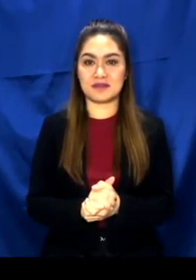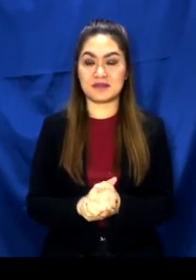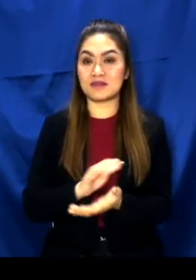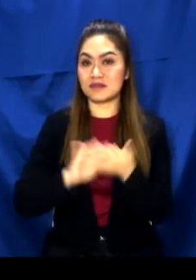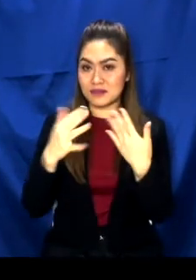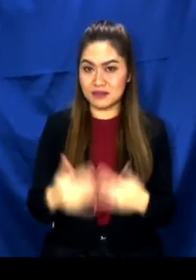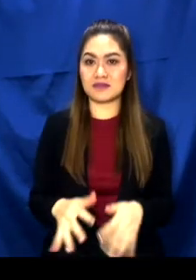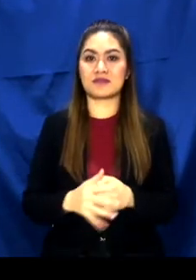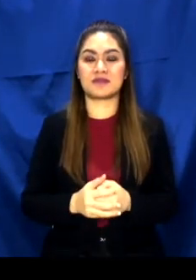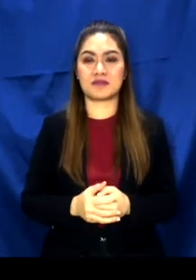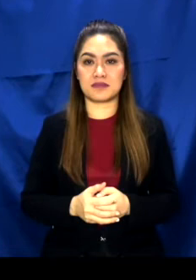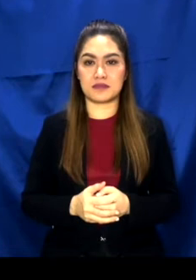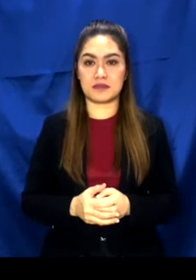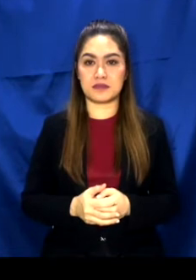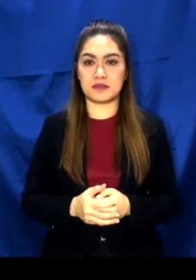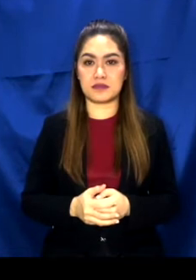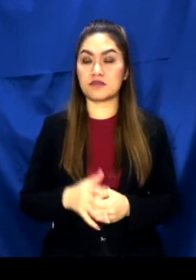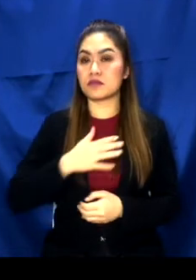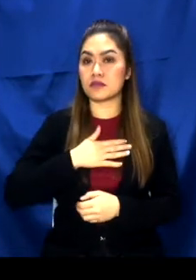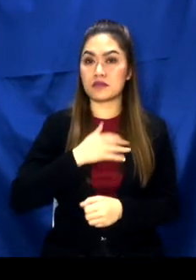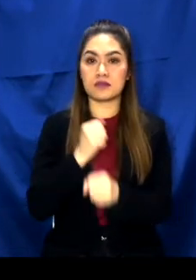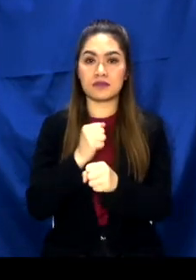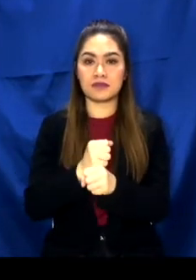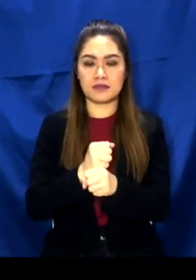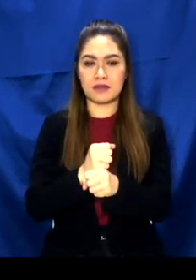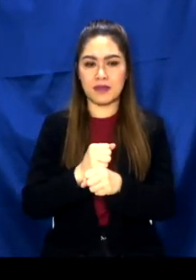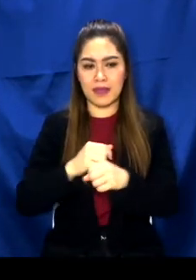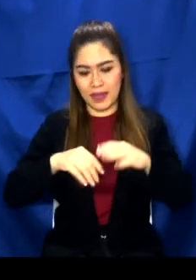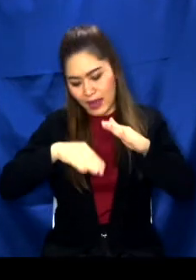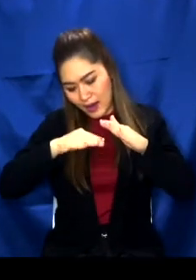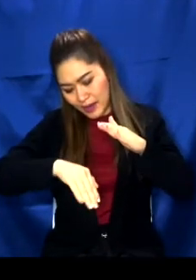ได้แล้วปุ๊บเราก็ใส่ต่อข้างล่างค่ะ